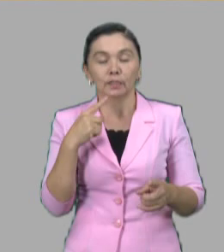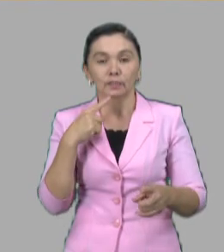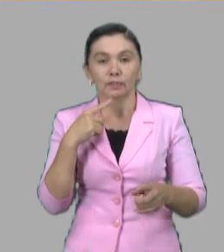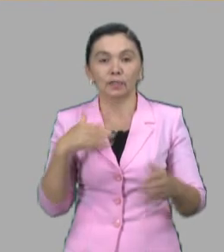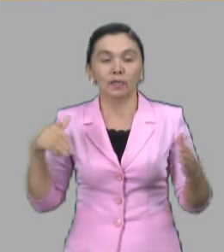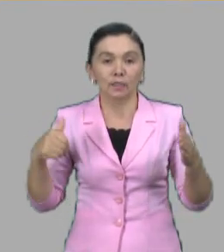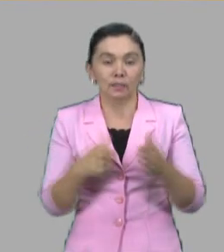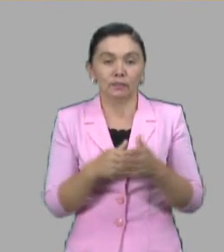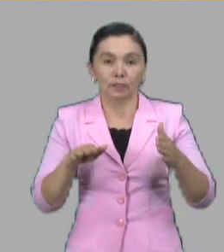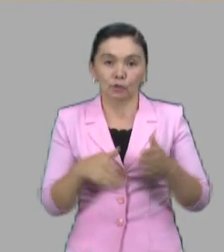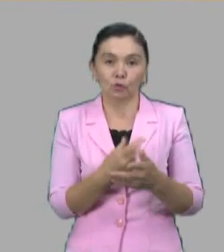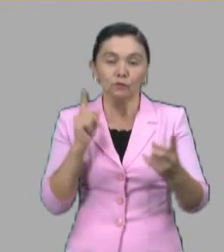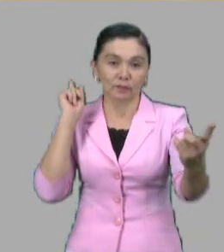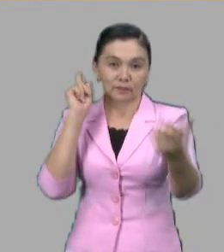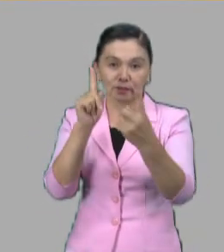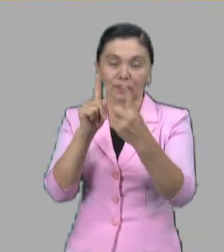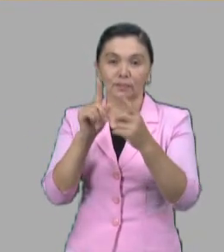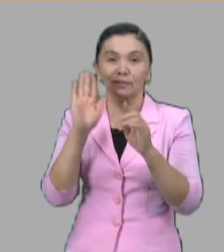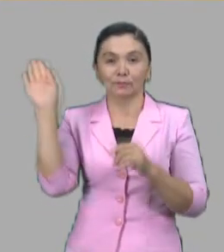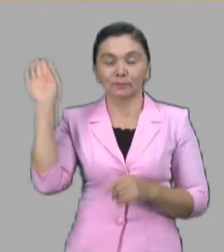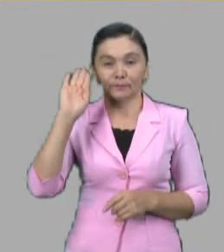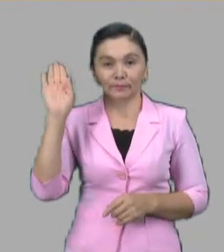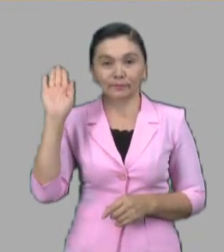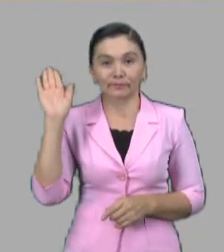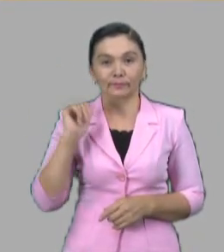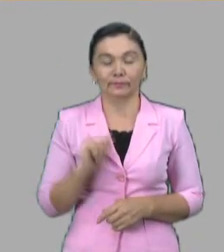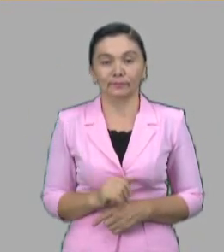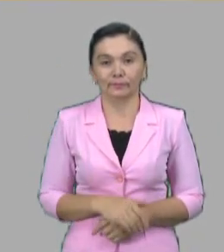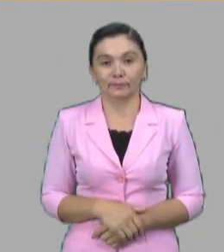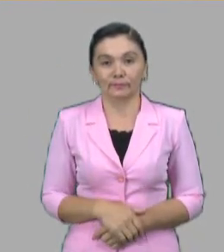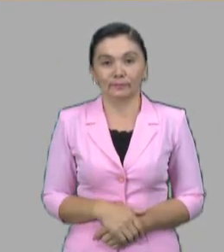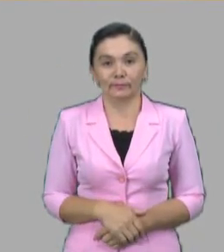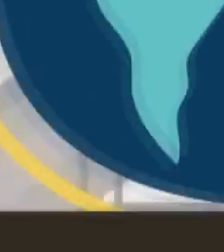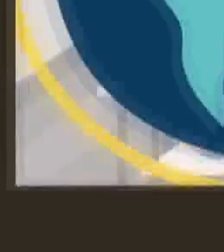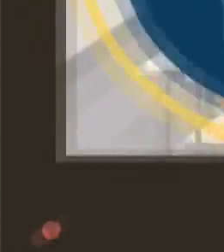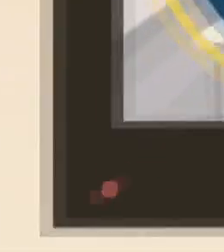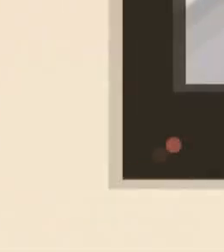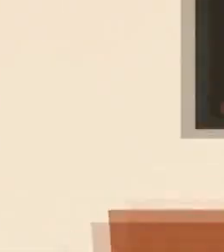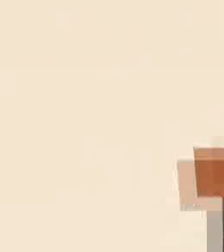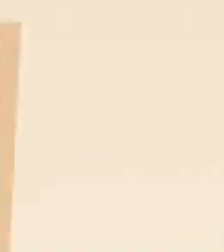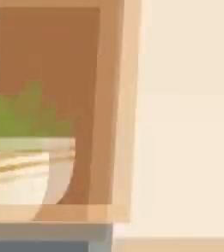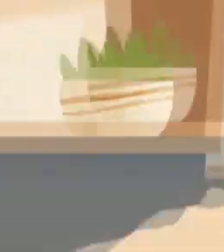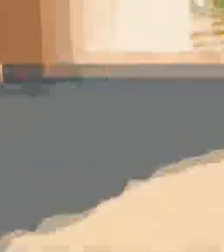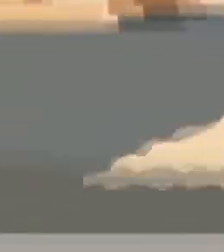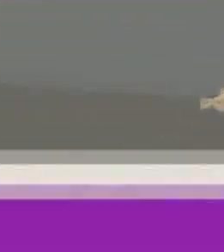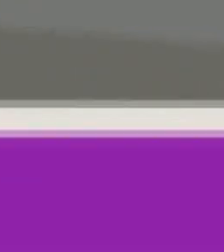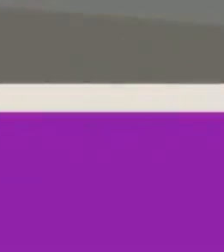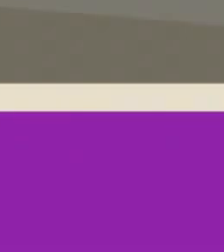сабактан көрүшкөнчө саламатта калгыла.